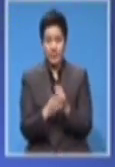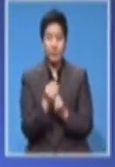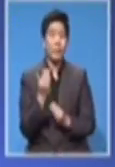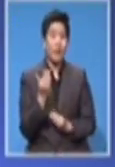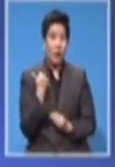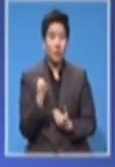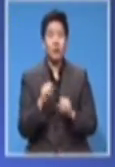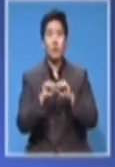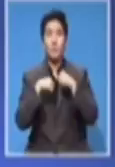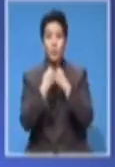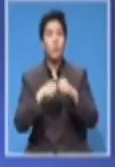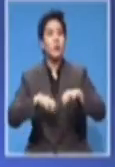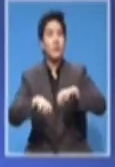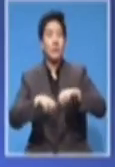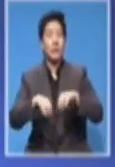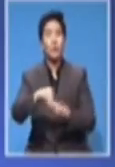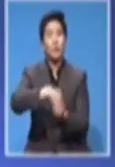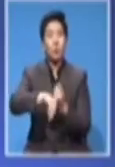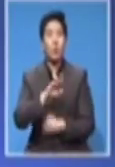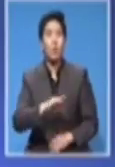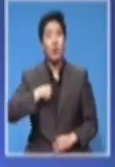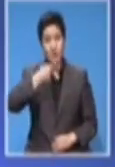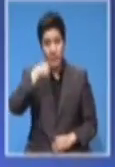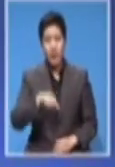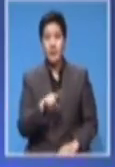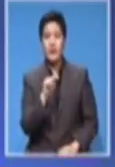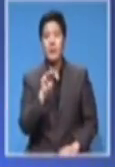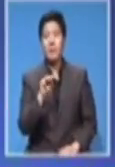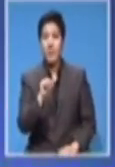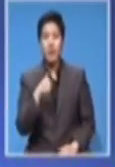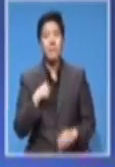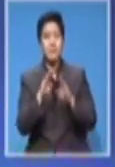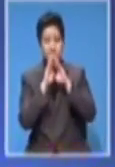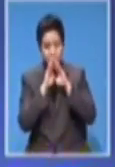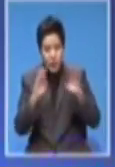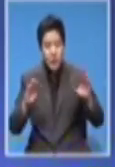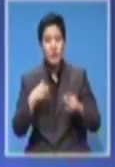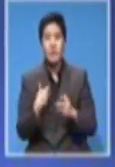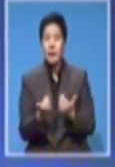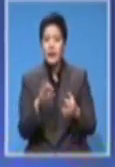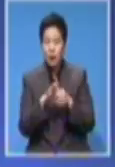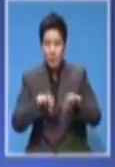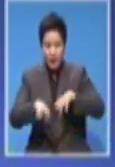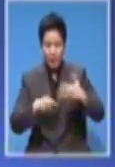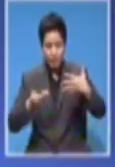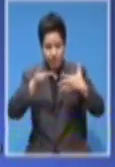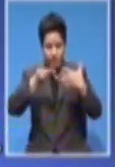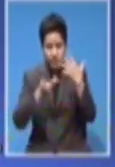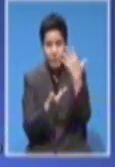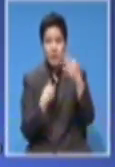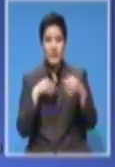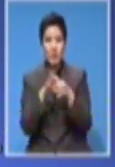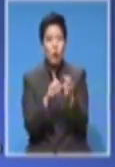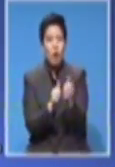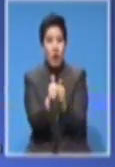มานั้นสมาคมการจัดการธุรกิจแห่งประเทศไทย TMA ได้เปิดเผยถึงผลการจัดอันดับขีดความสามารถในการ